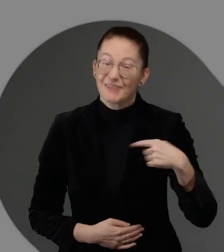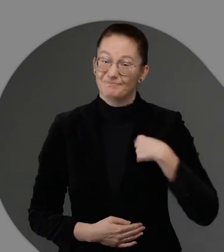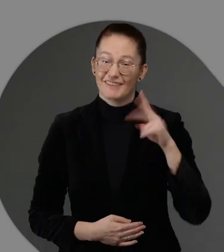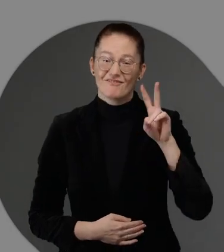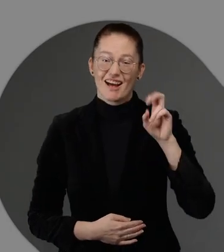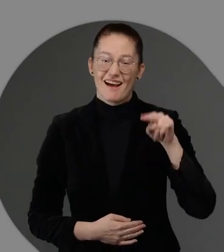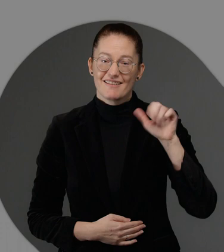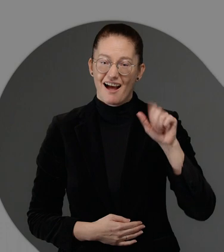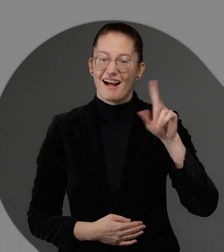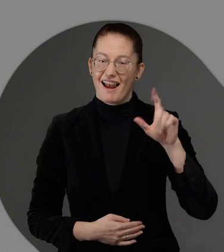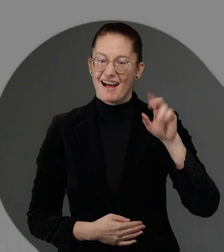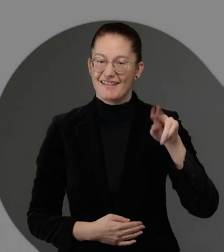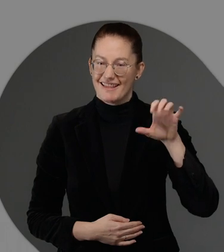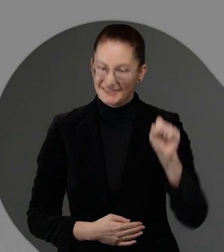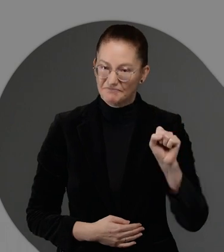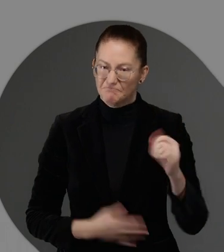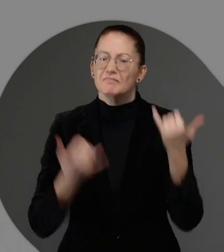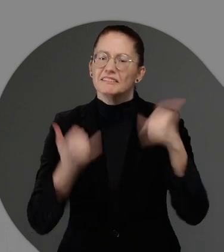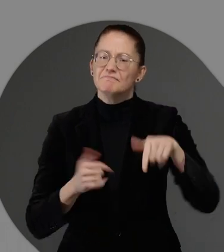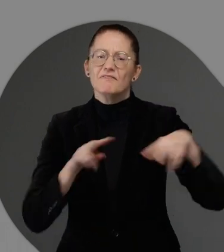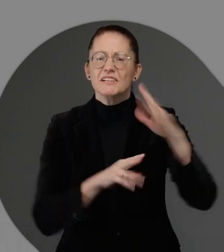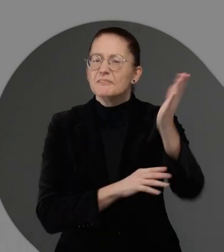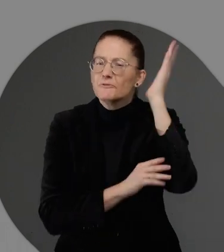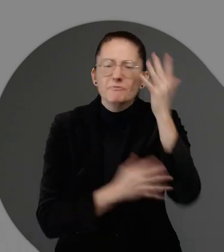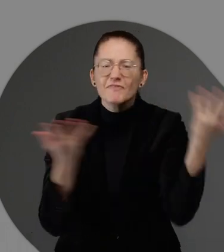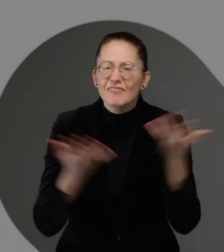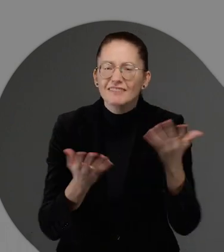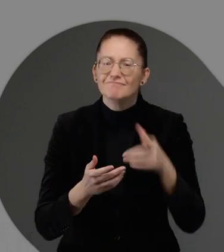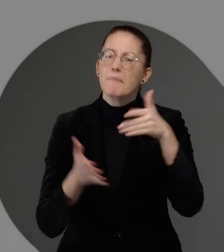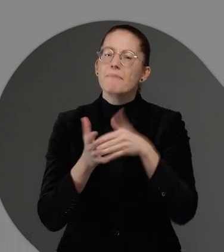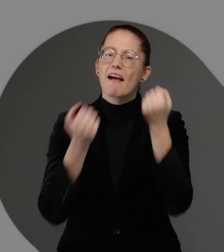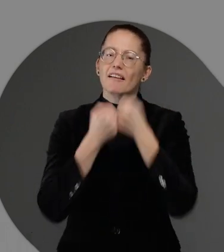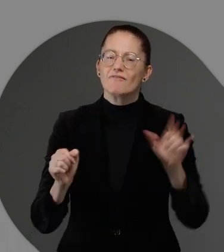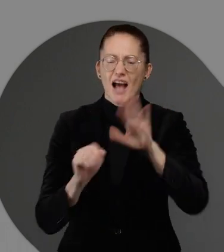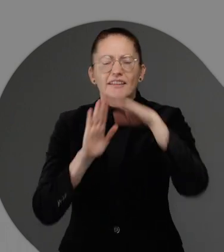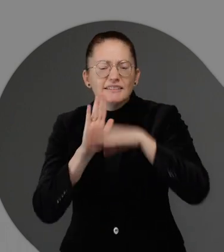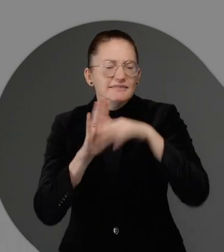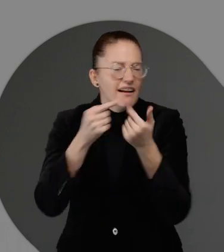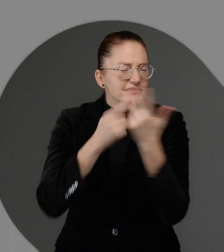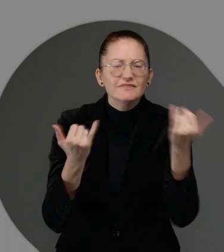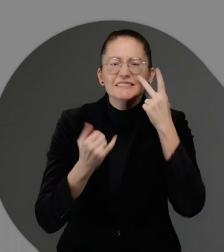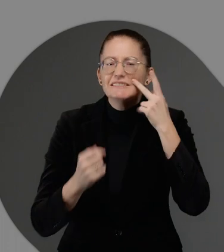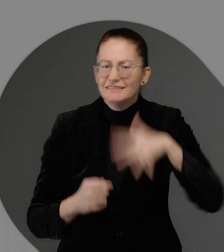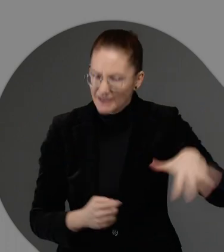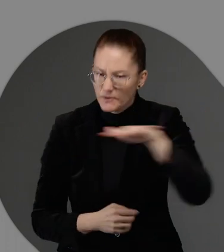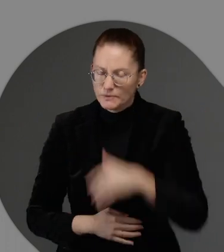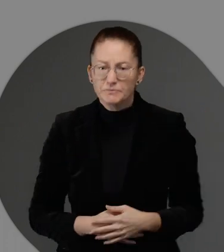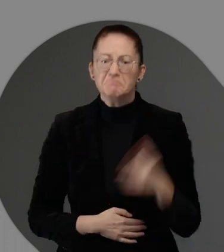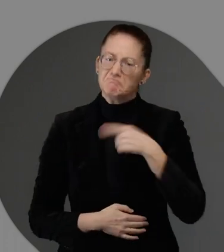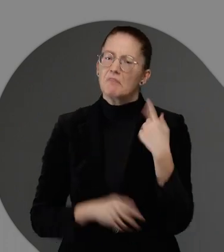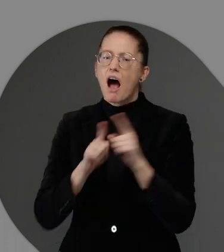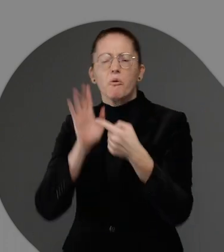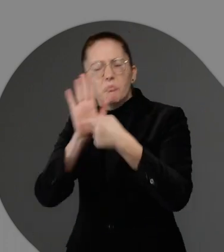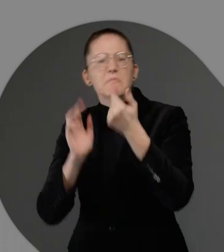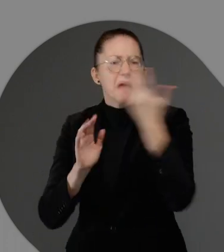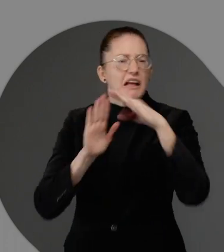Hallo, mein Name ist Verena Lenes. In diesem Video erhalten Sie einen Einblick in die gesetzliche Lage der Barrierefreiheit. Wir stellen mehrere Gesetze vor, die